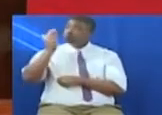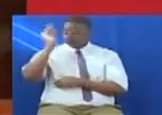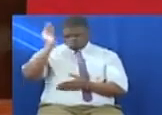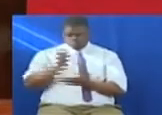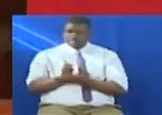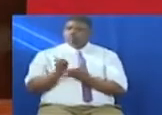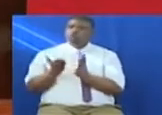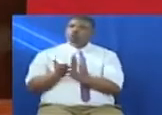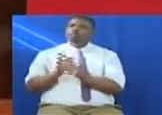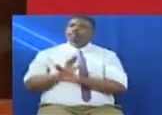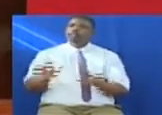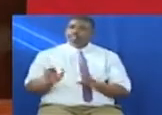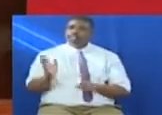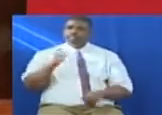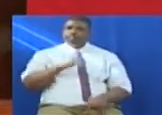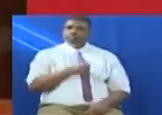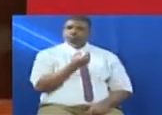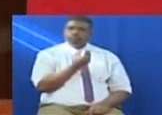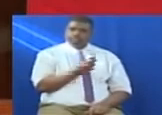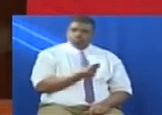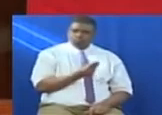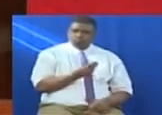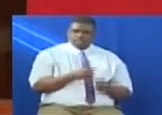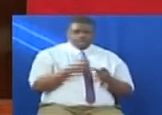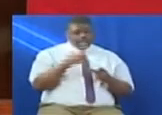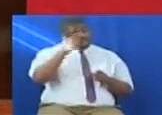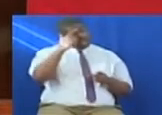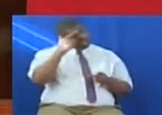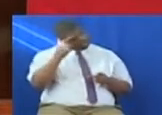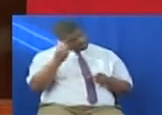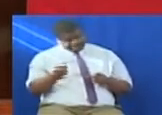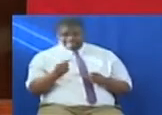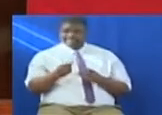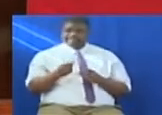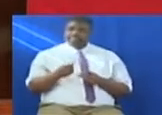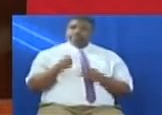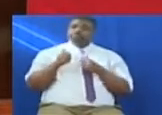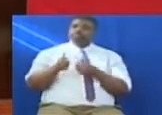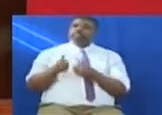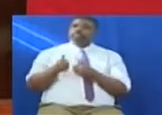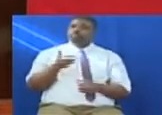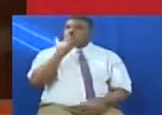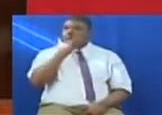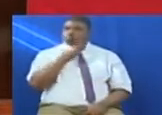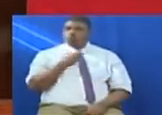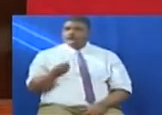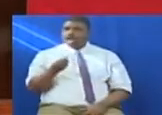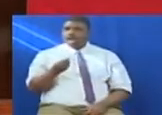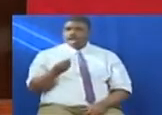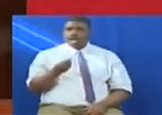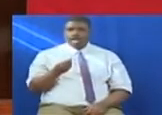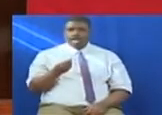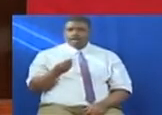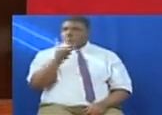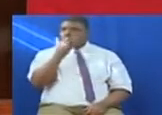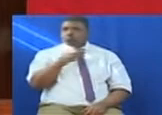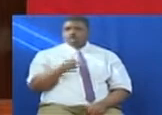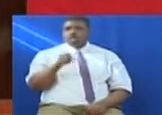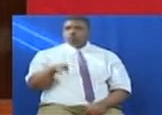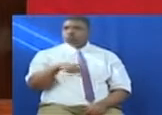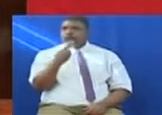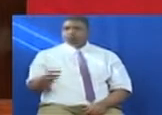kwa siku tatu, akiamini kwamba anayemtegemea Bwana hawezi Bwana